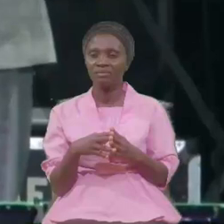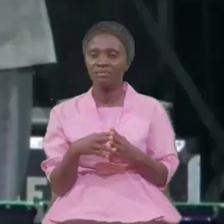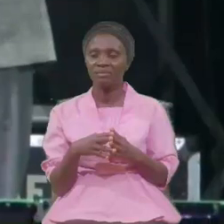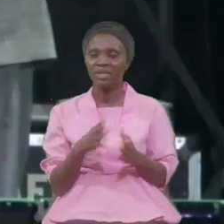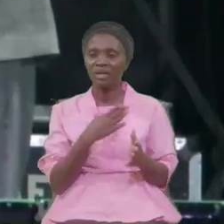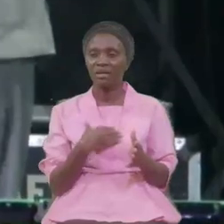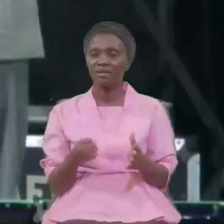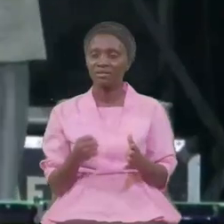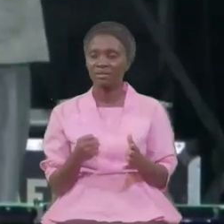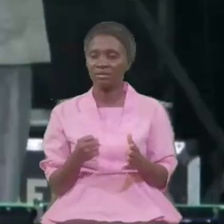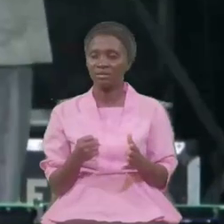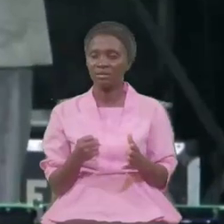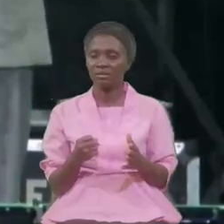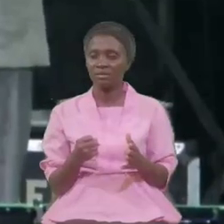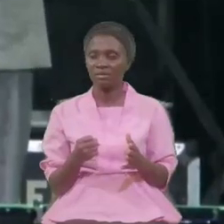Et